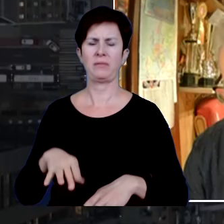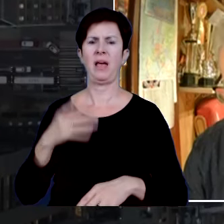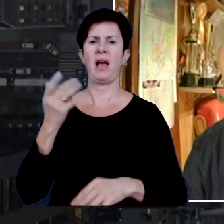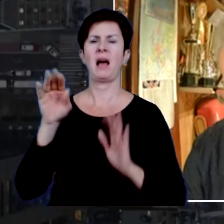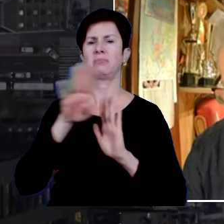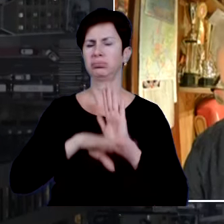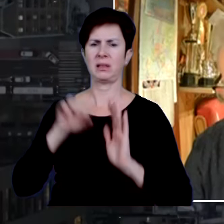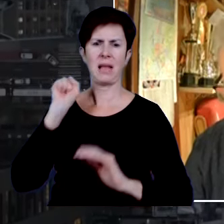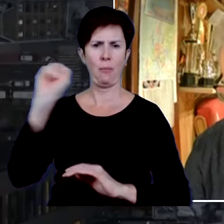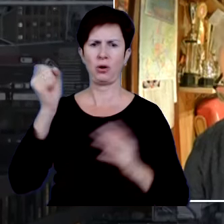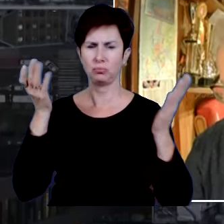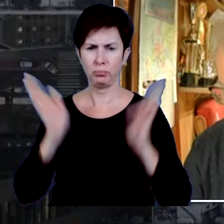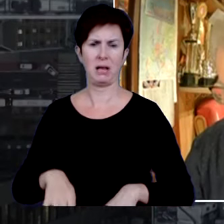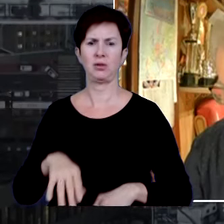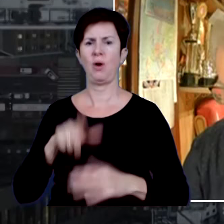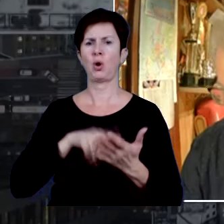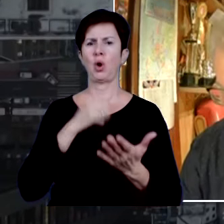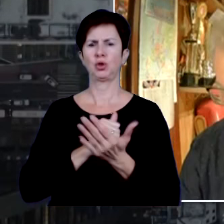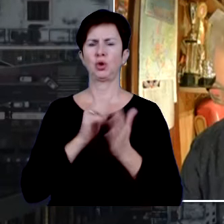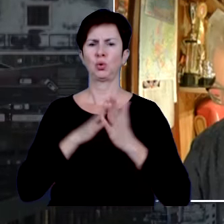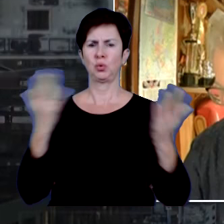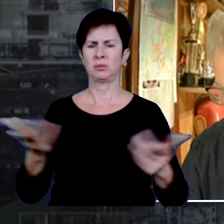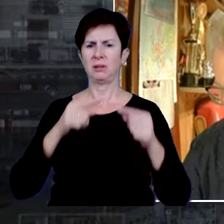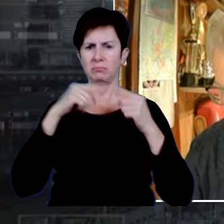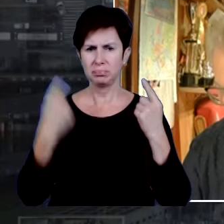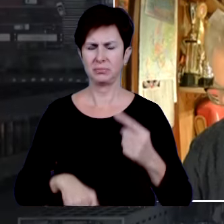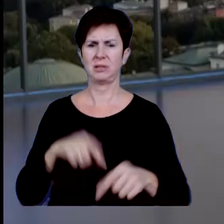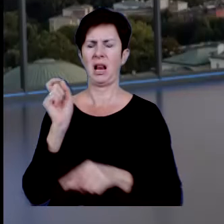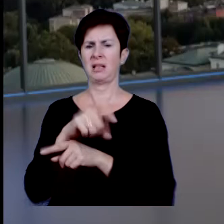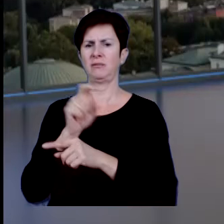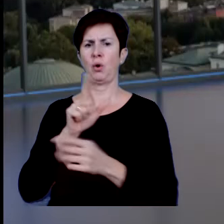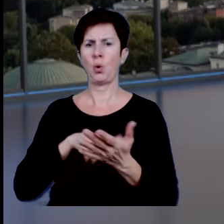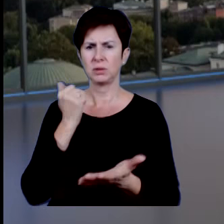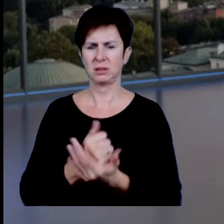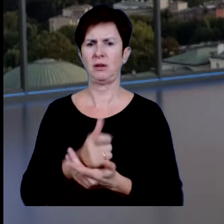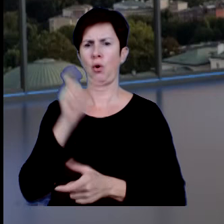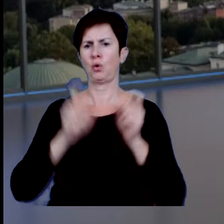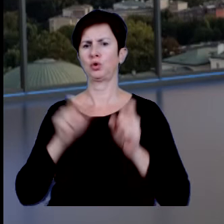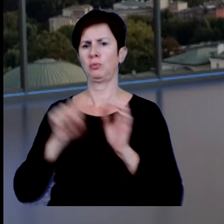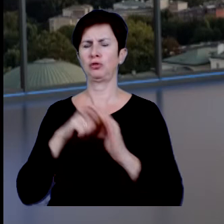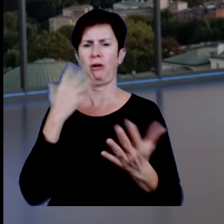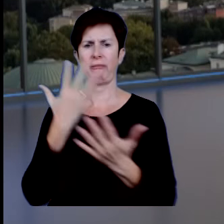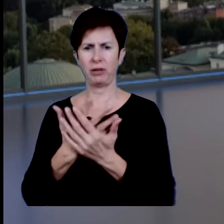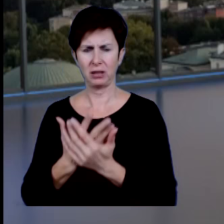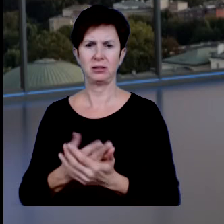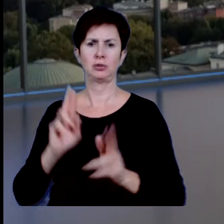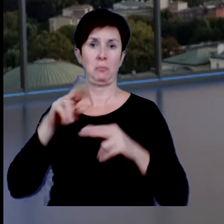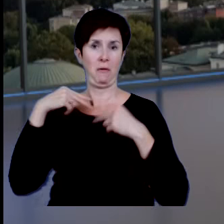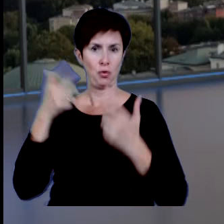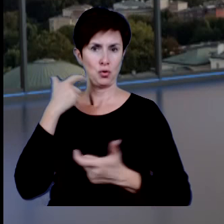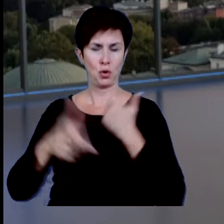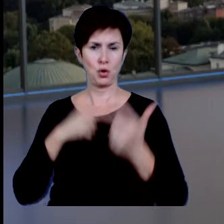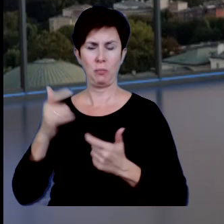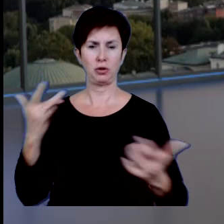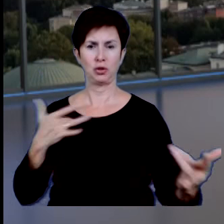deptanie konstytucji, lekceważenie ustaw, wsadzanie ludzi do więzienia. Wróciły tortury w Polsce. Mówię o księdzu